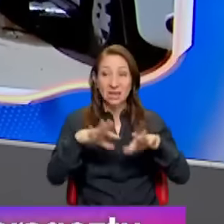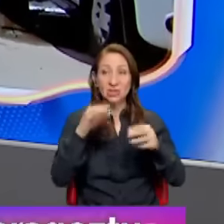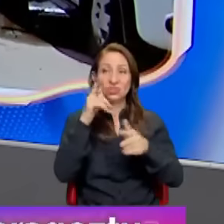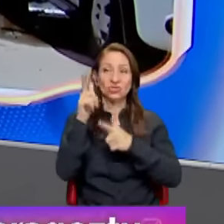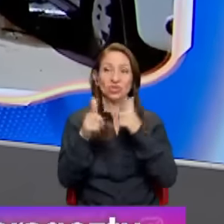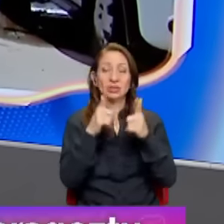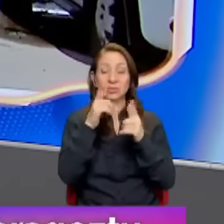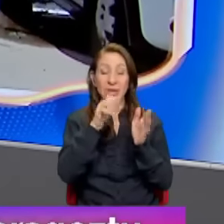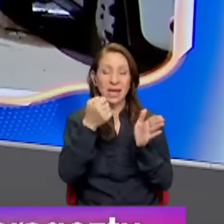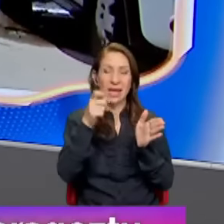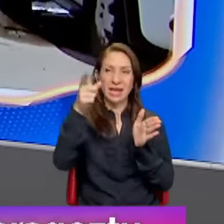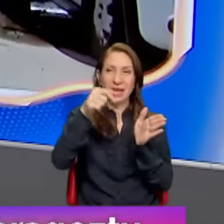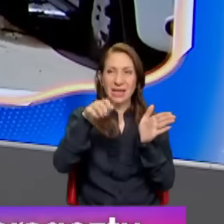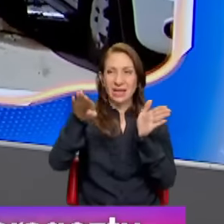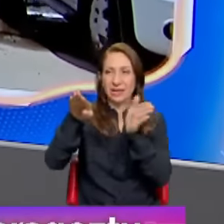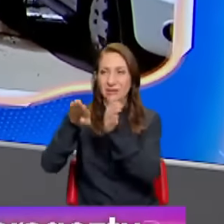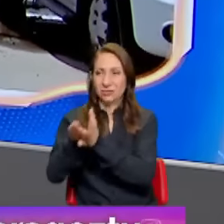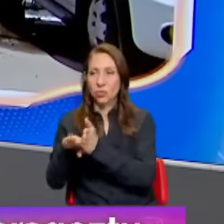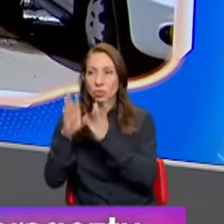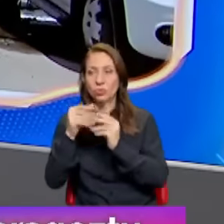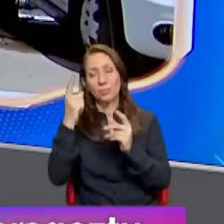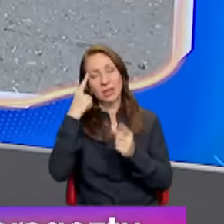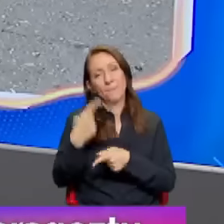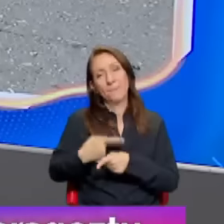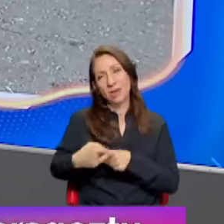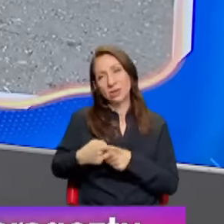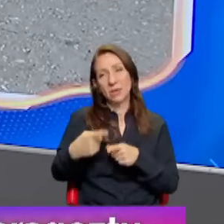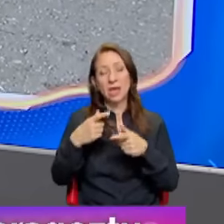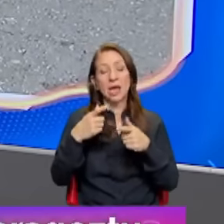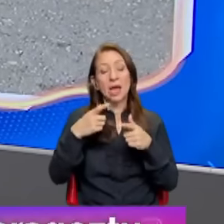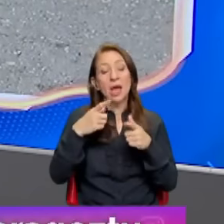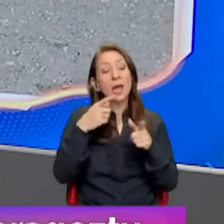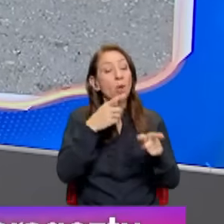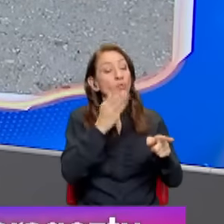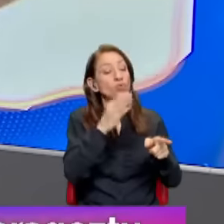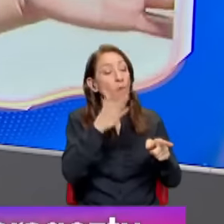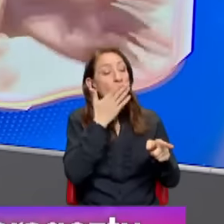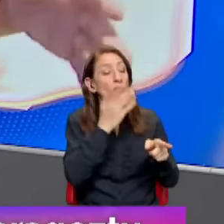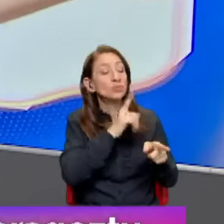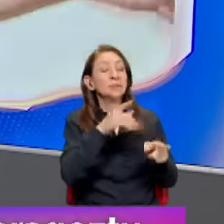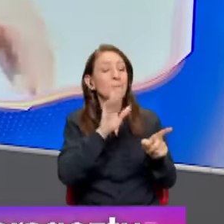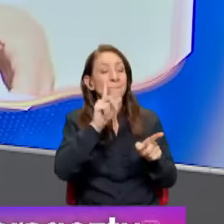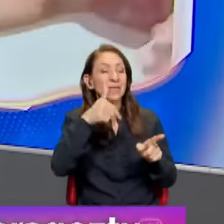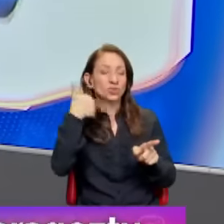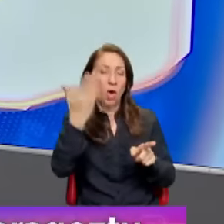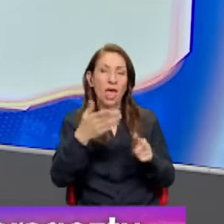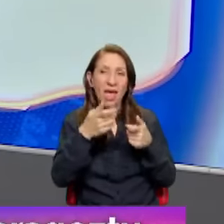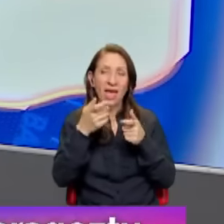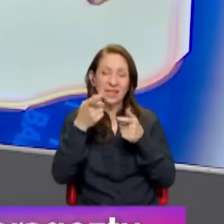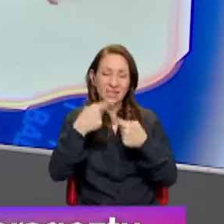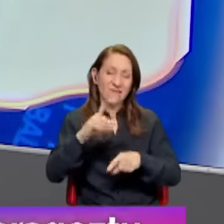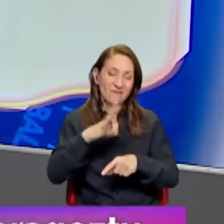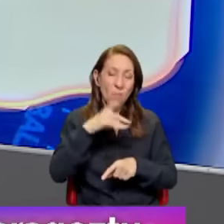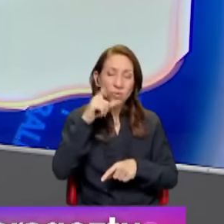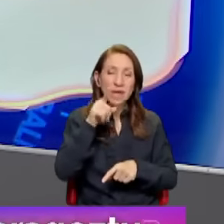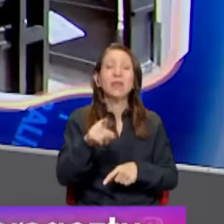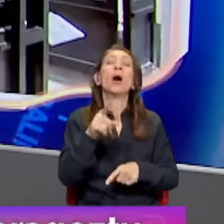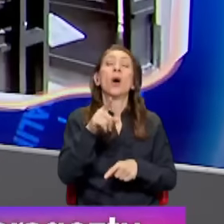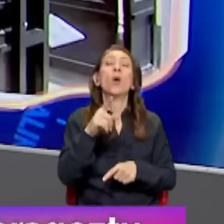çekilmiştir bizimle paylaşılan bilgi bu yani eğitim öğretim saatleri dışında bir gün sonra yapılacaktı O sınav Peki